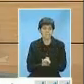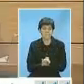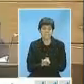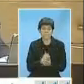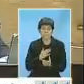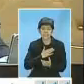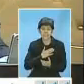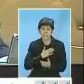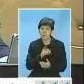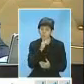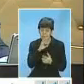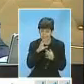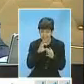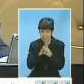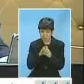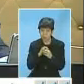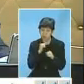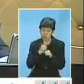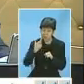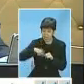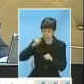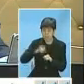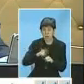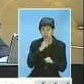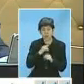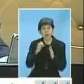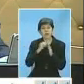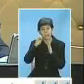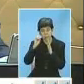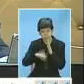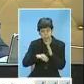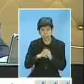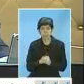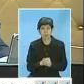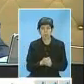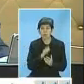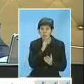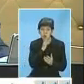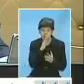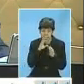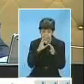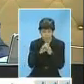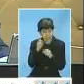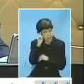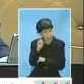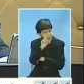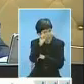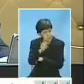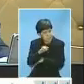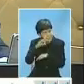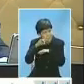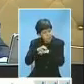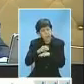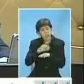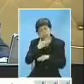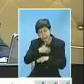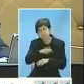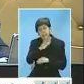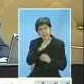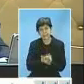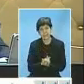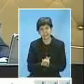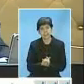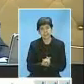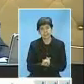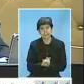ครับถ้าท่านพูดถึงเรื่องของศาลเนี่ยขอให้ท่านถอนไปนะถ้าพูดถึงข้อสงสัยของตำแหน่งท่านก็ว่ากันไปนะ